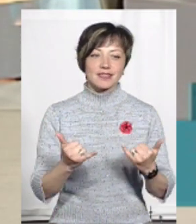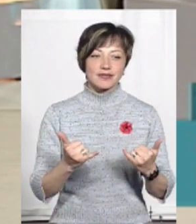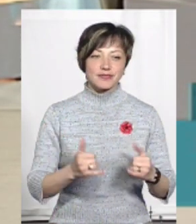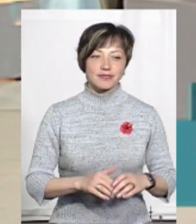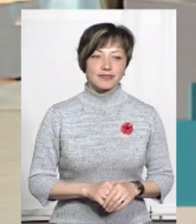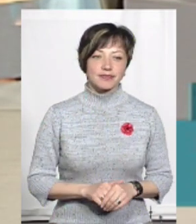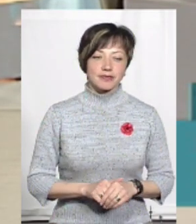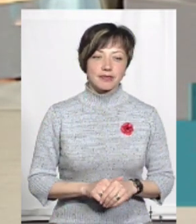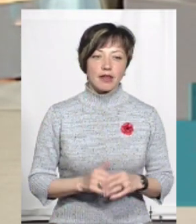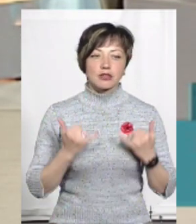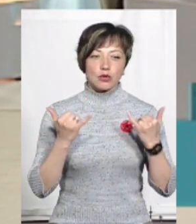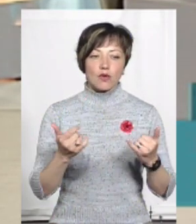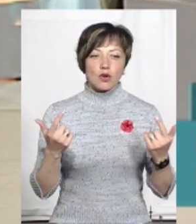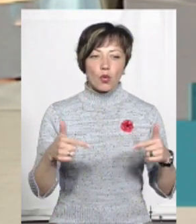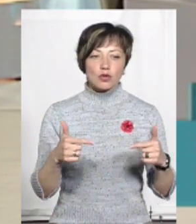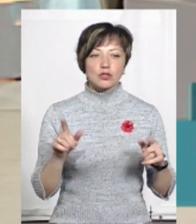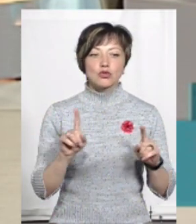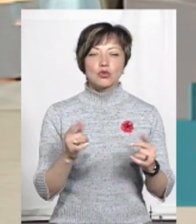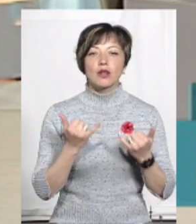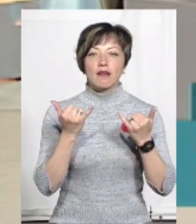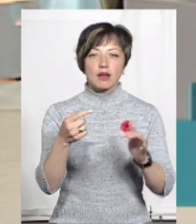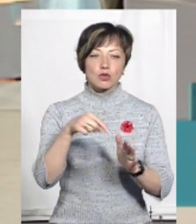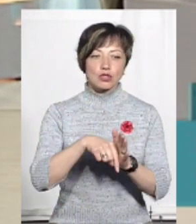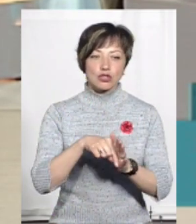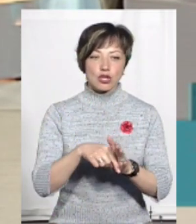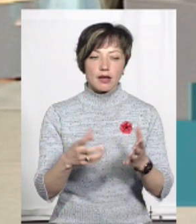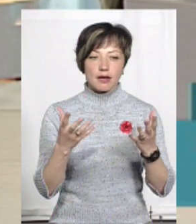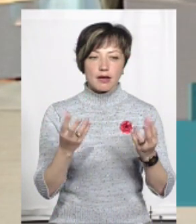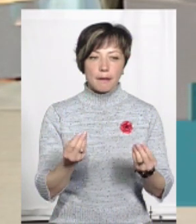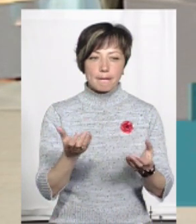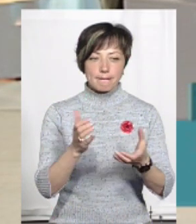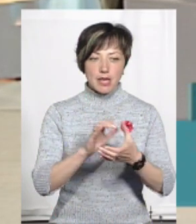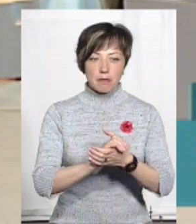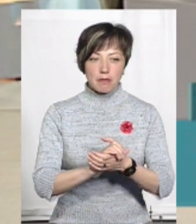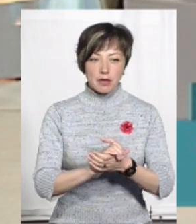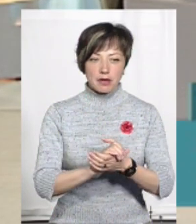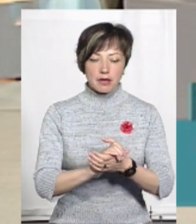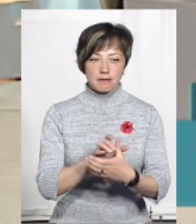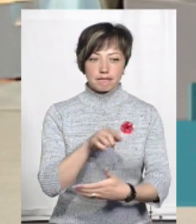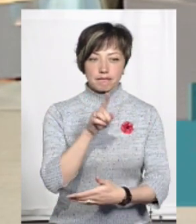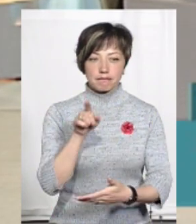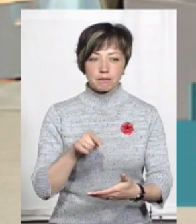шановні гості, що для вас означає примирення? Будь ласка.